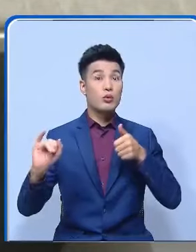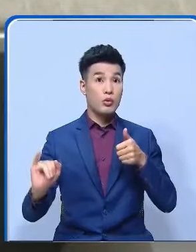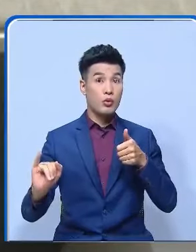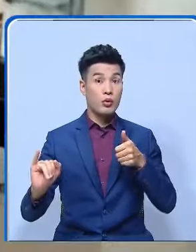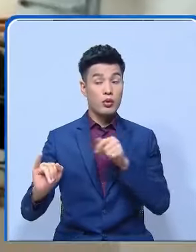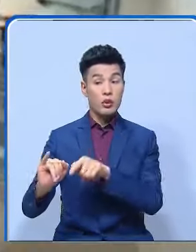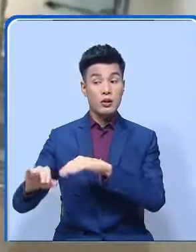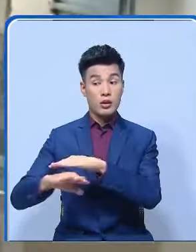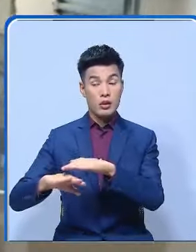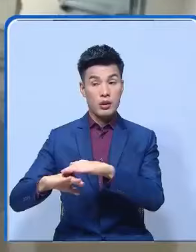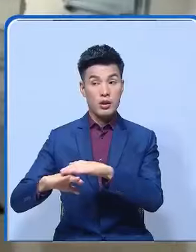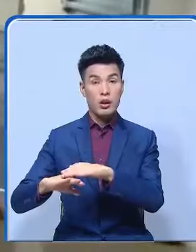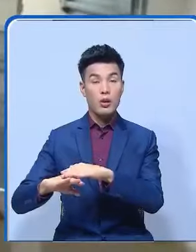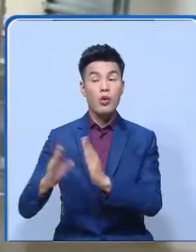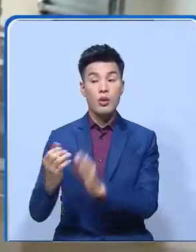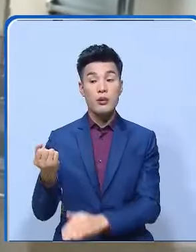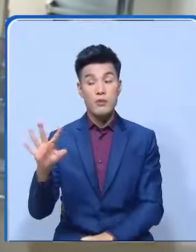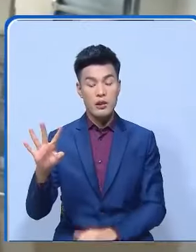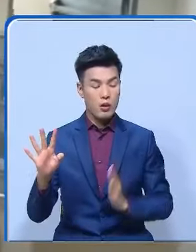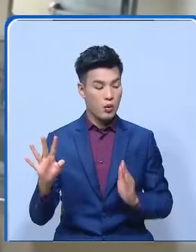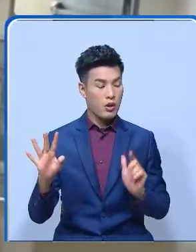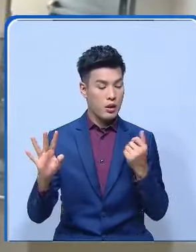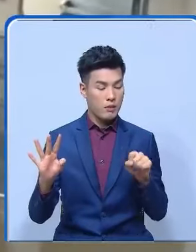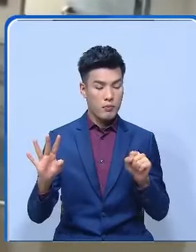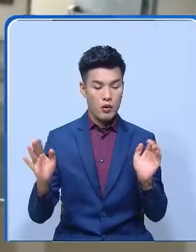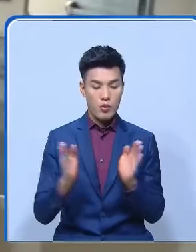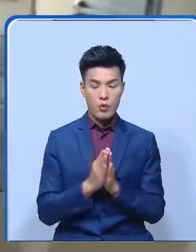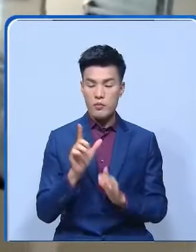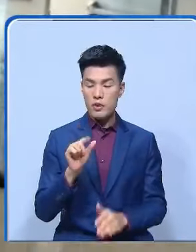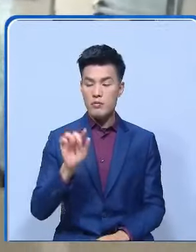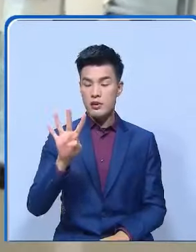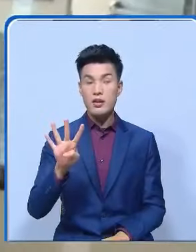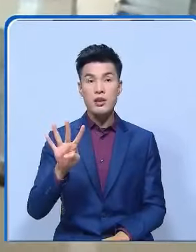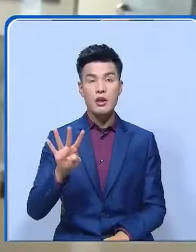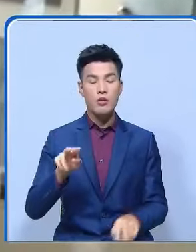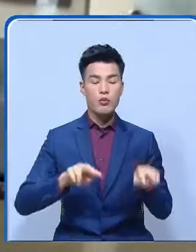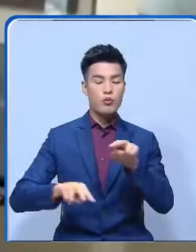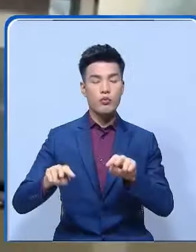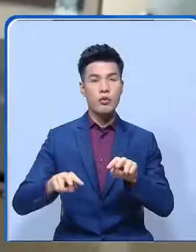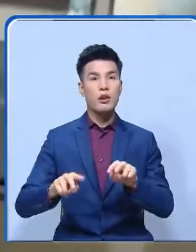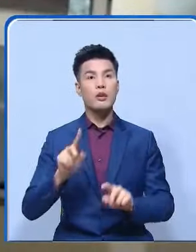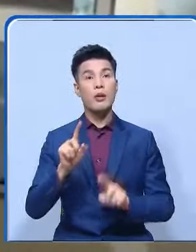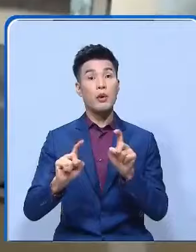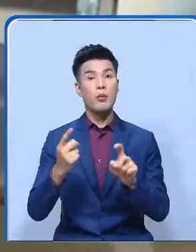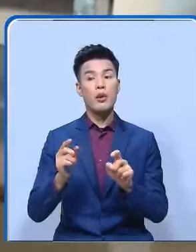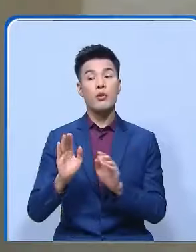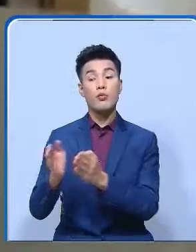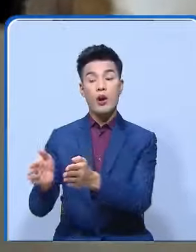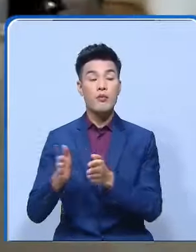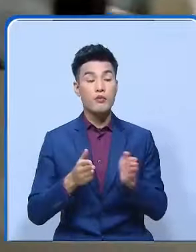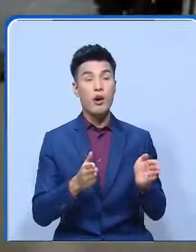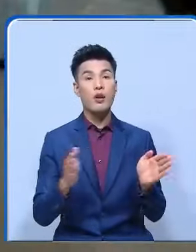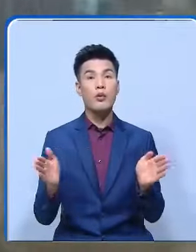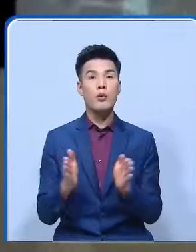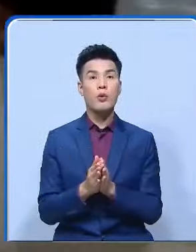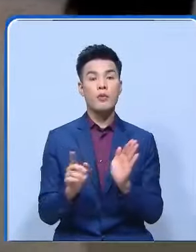ยเสนอซักถาม14ปากรวมเป็นทั้งหมด24ปากนะครับศาลพิจารณาแล้วนัดให้มีการซักถามพยานของทั้ง2ฝ่ายรวมทั้งหมด7นั